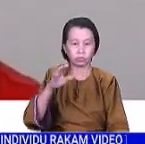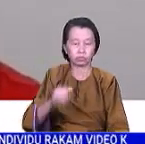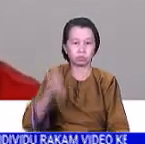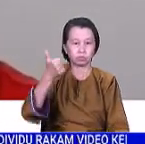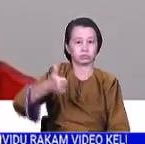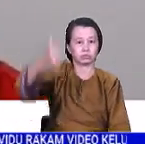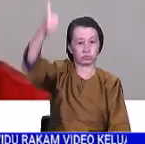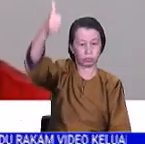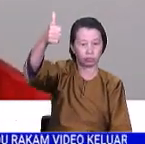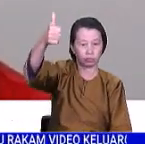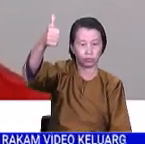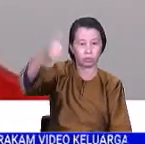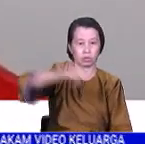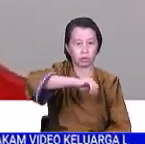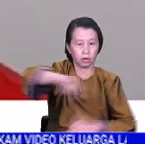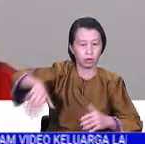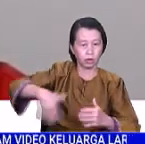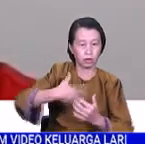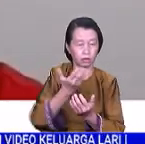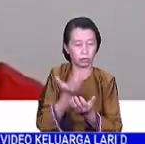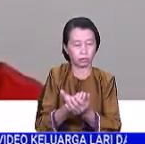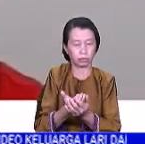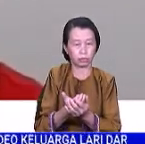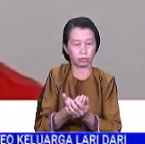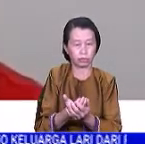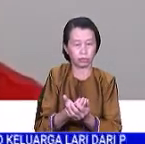mengungguli keseluruhan